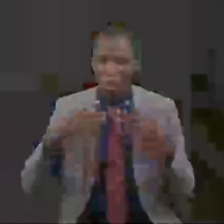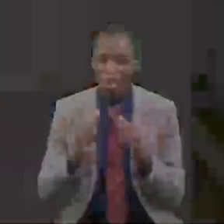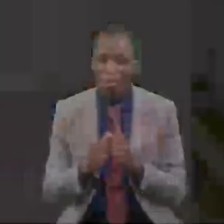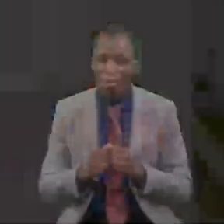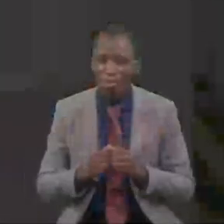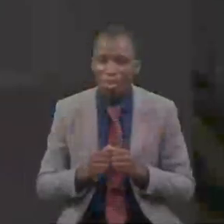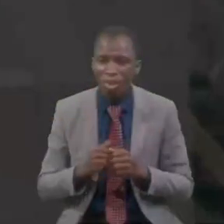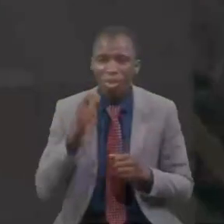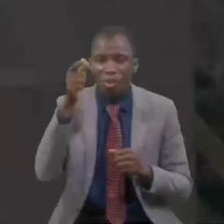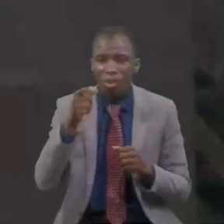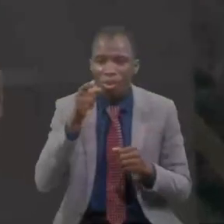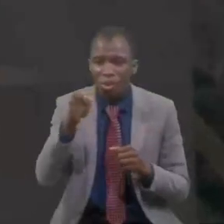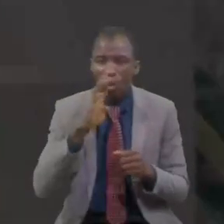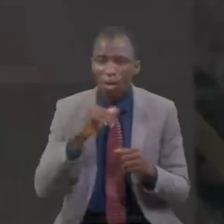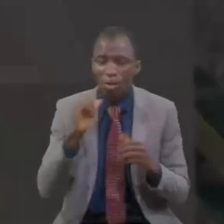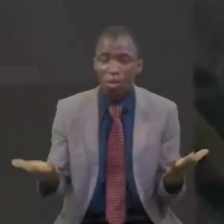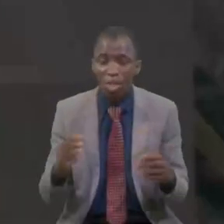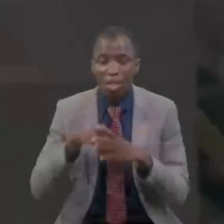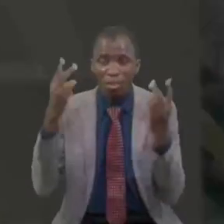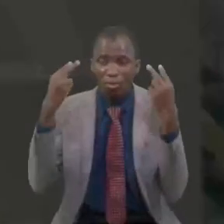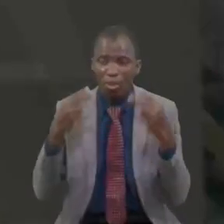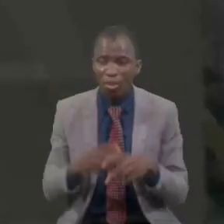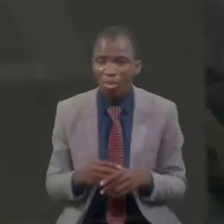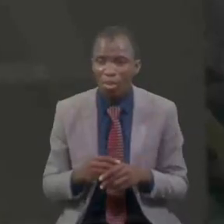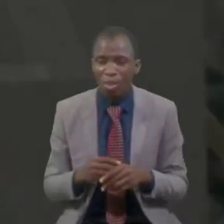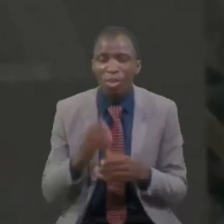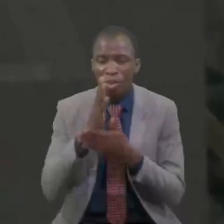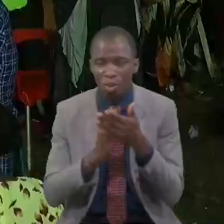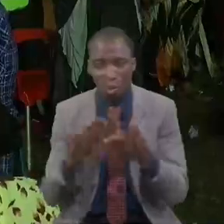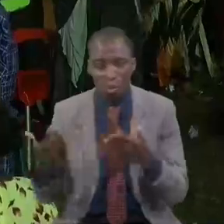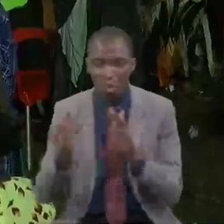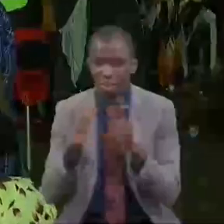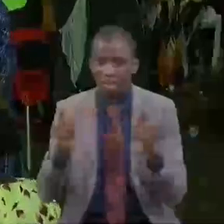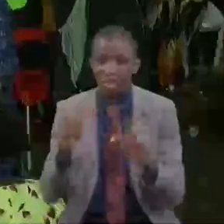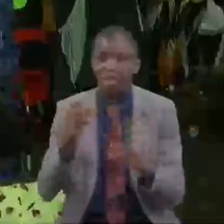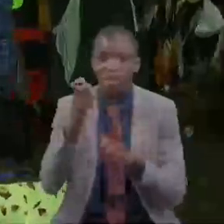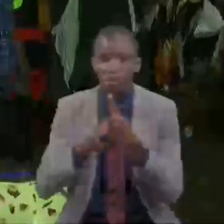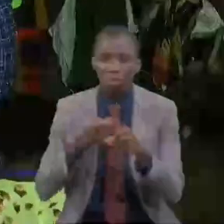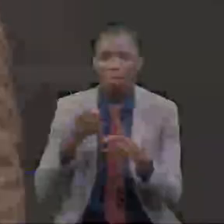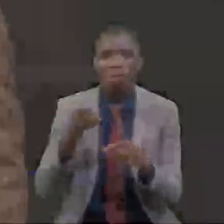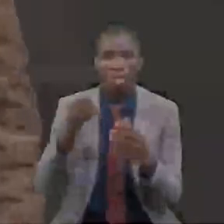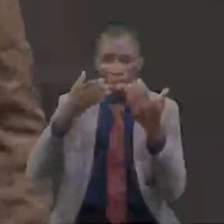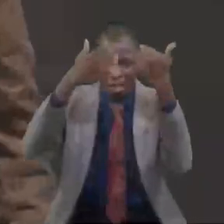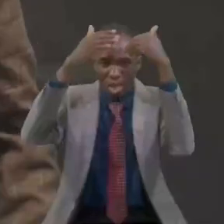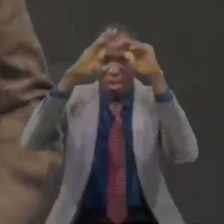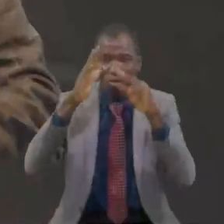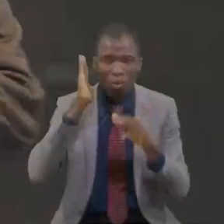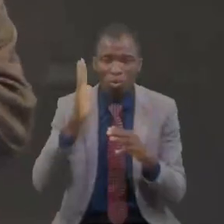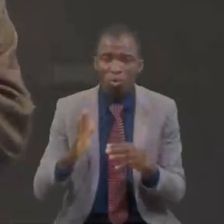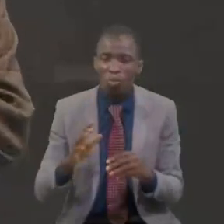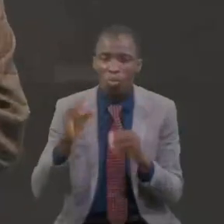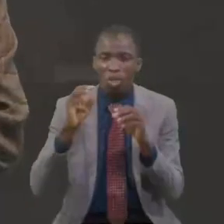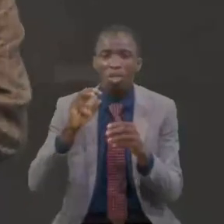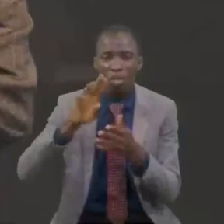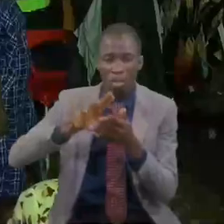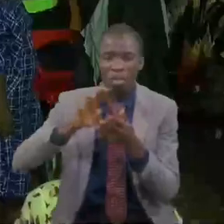vous vous n'êtes pas ici en vain quelque chose de grand depuis le ciel